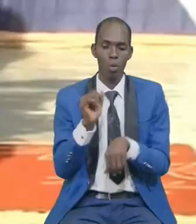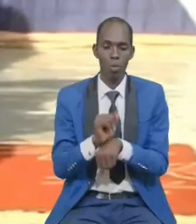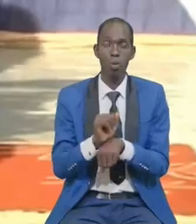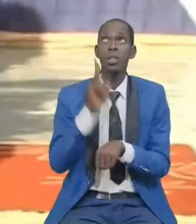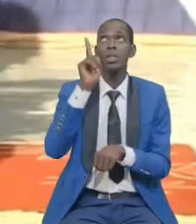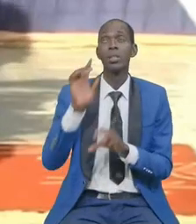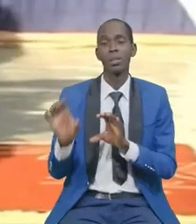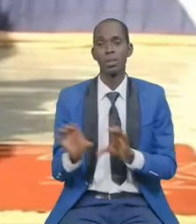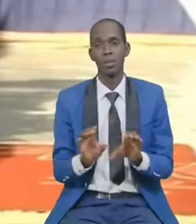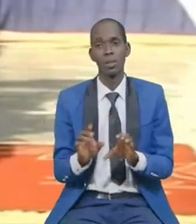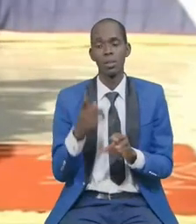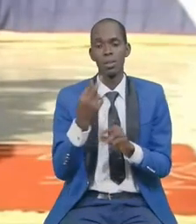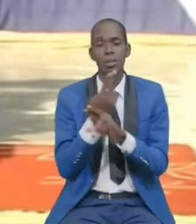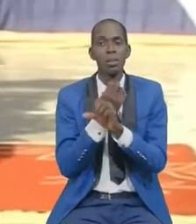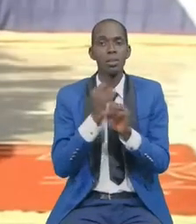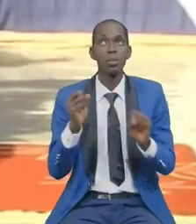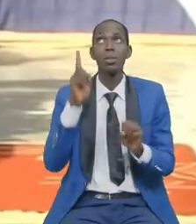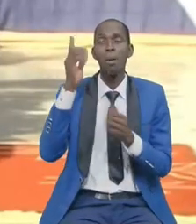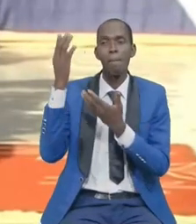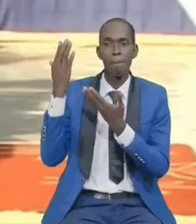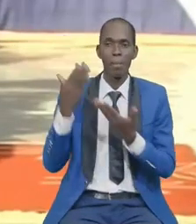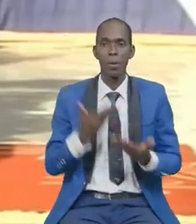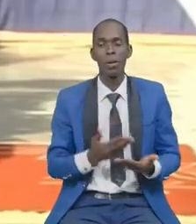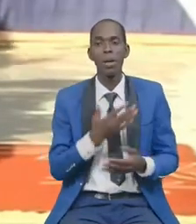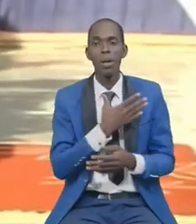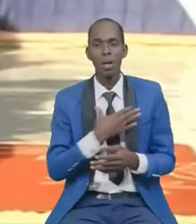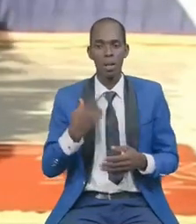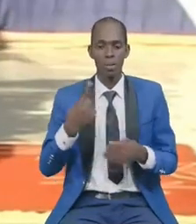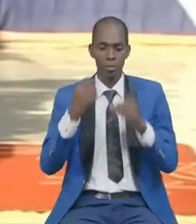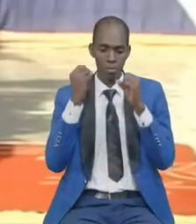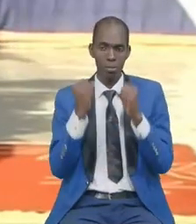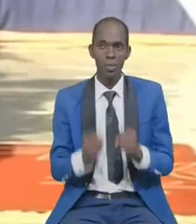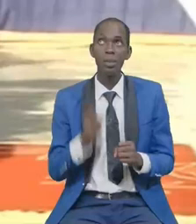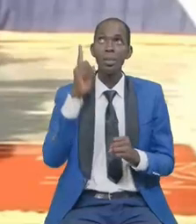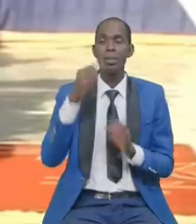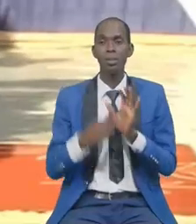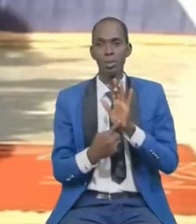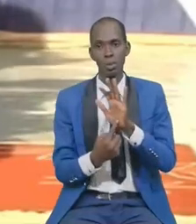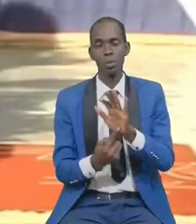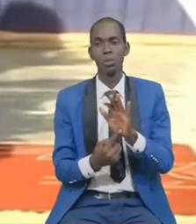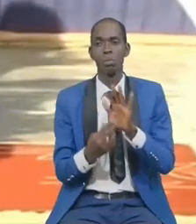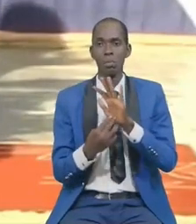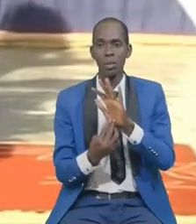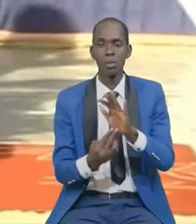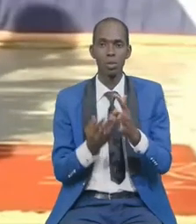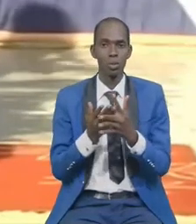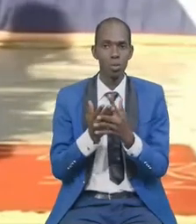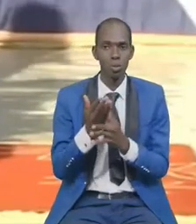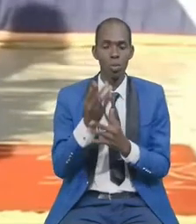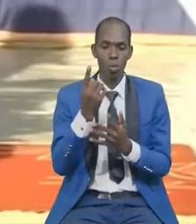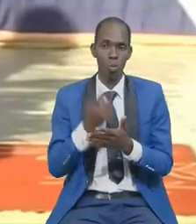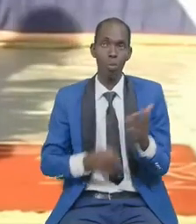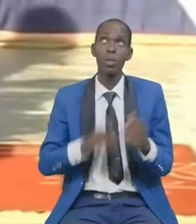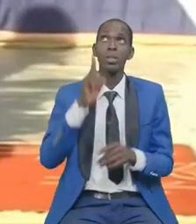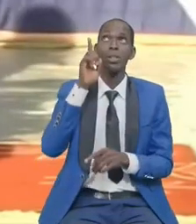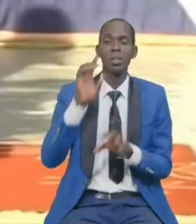la rédemption qu'il a acquise et la puissance qu'il a manifestée à travers ce qu'il a fait sur